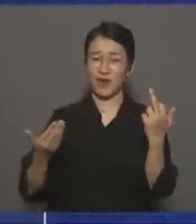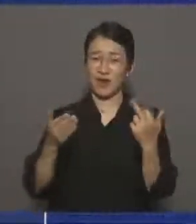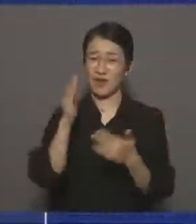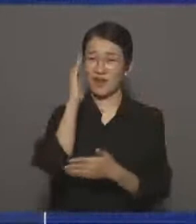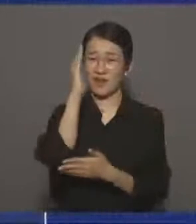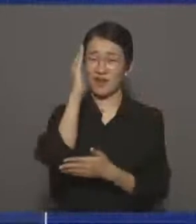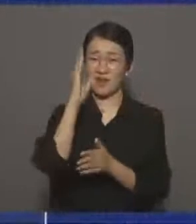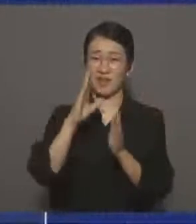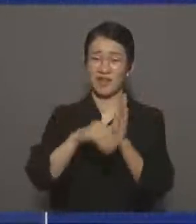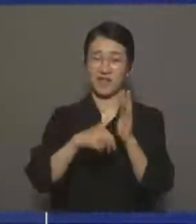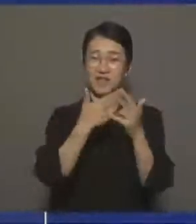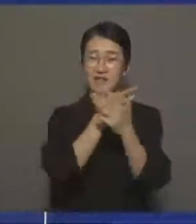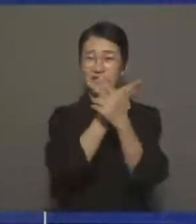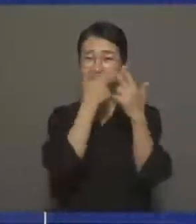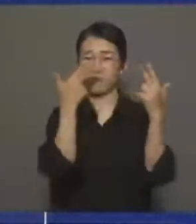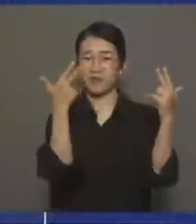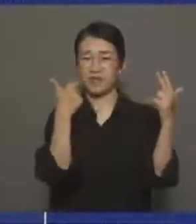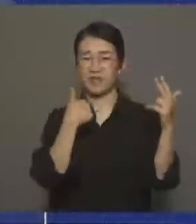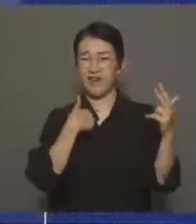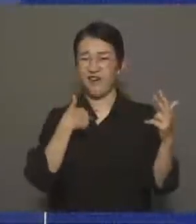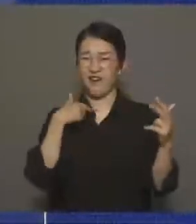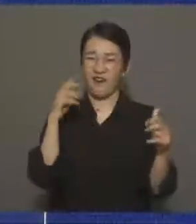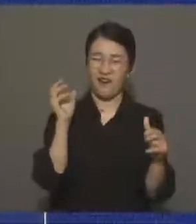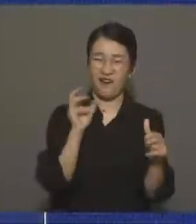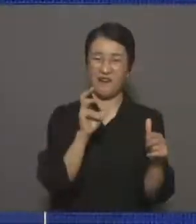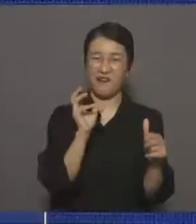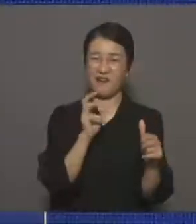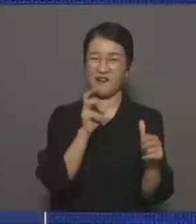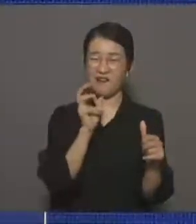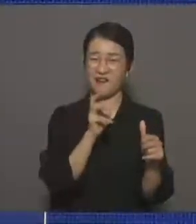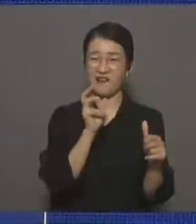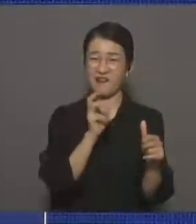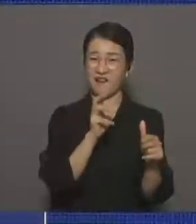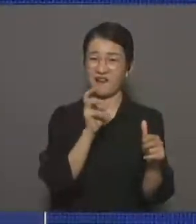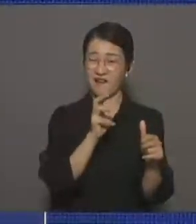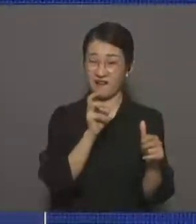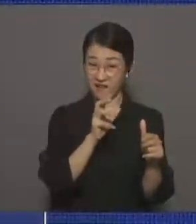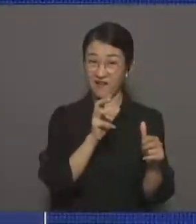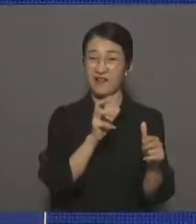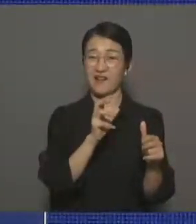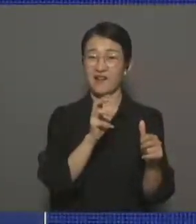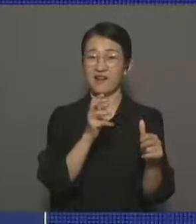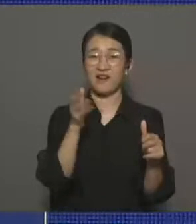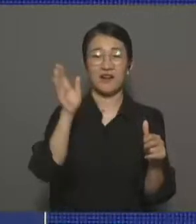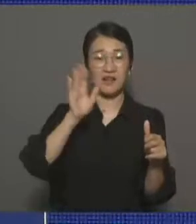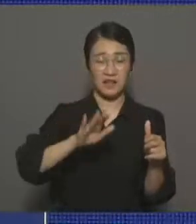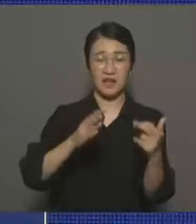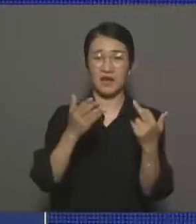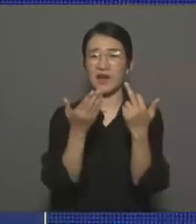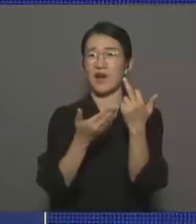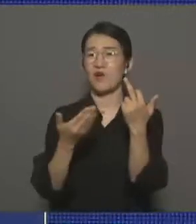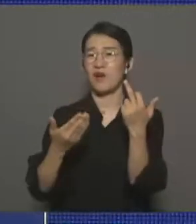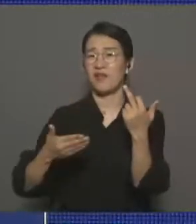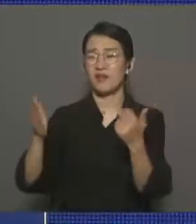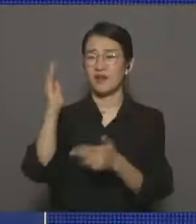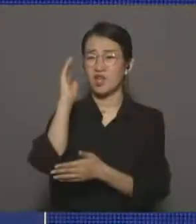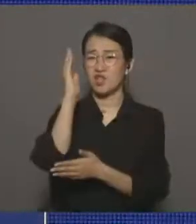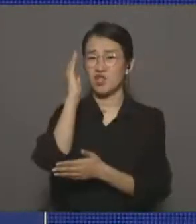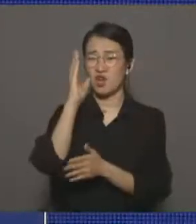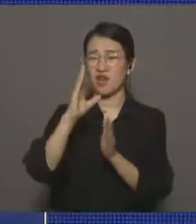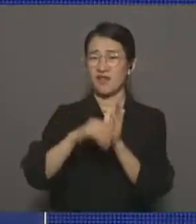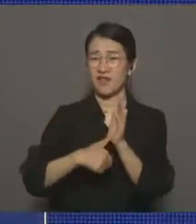연설회에서 이재명 후보를 좀 세게 몰았습니다. 저는 그러나 강원도 연설 자리에서